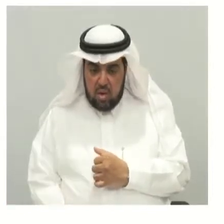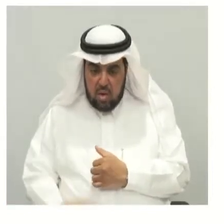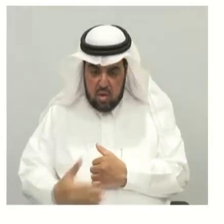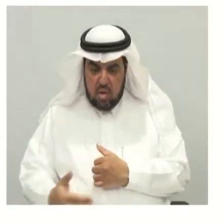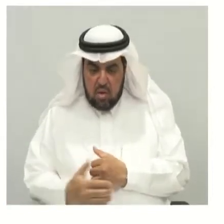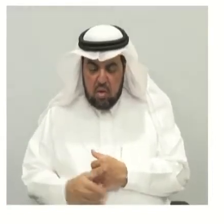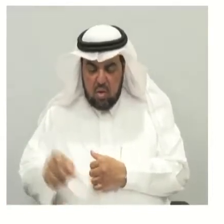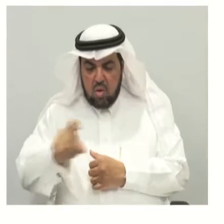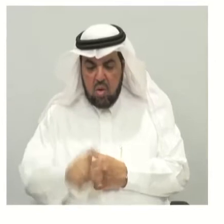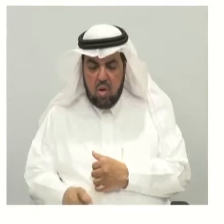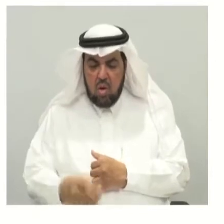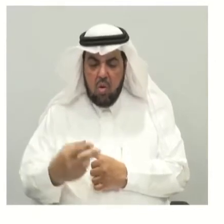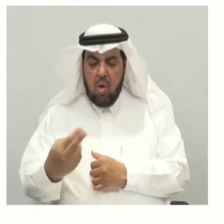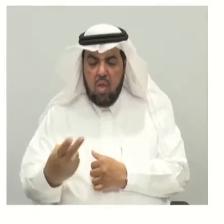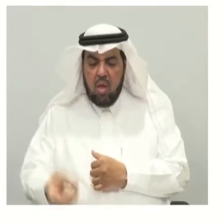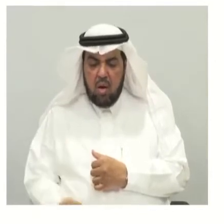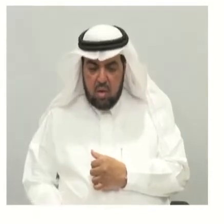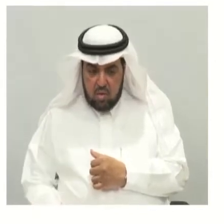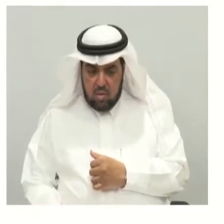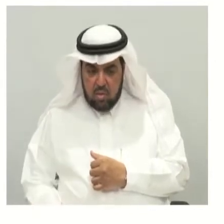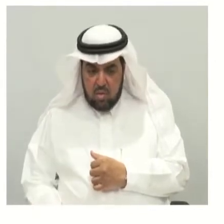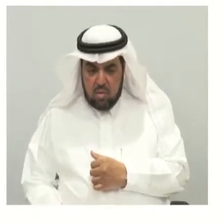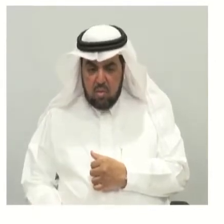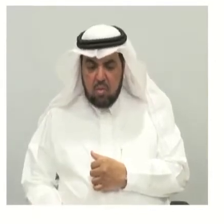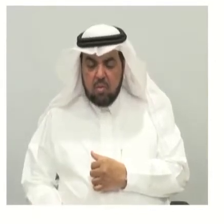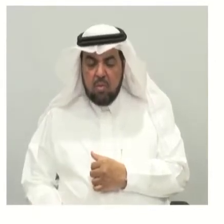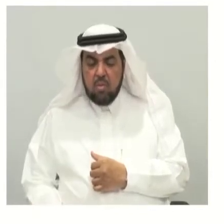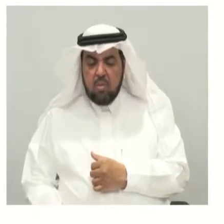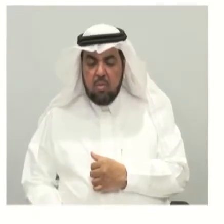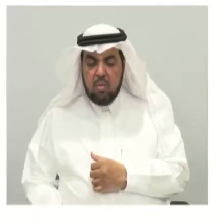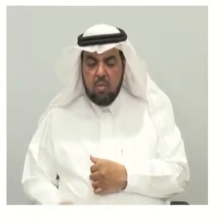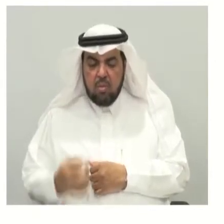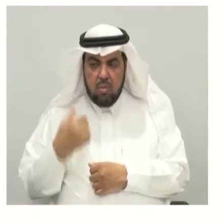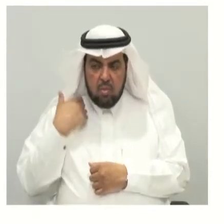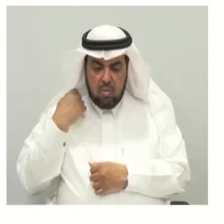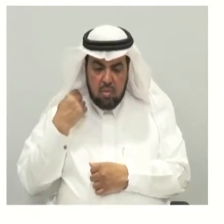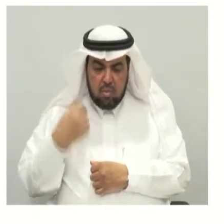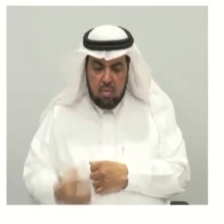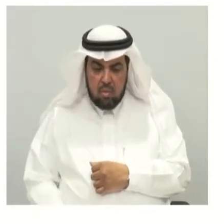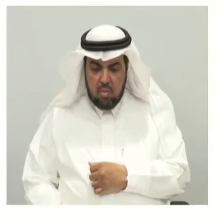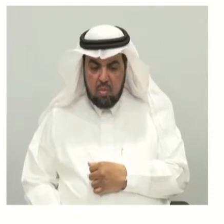لدينا سؤالنا الآخر، أيضا كان موجود لدينا مع بعض